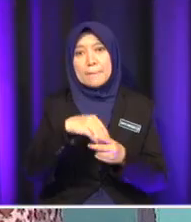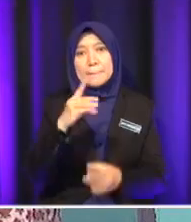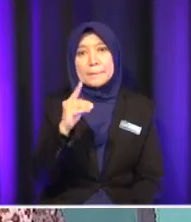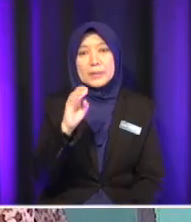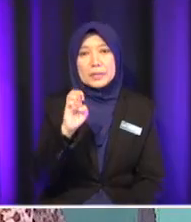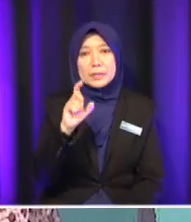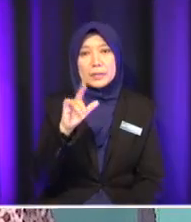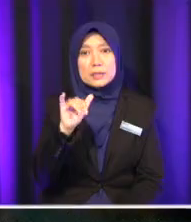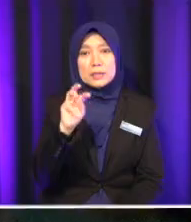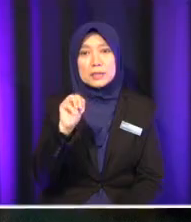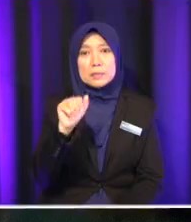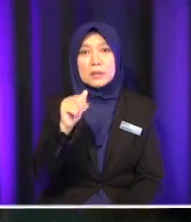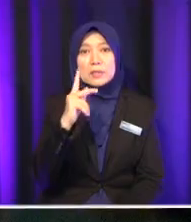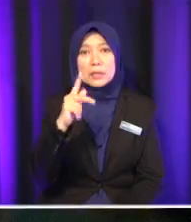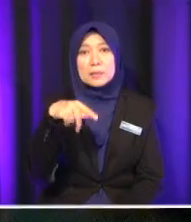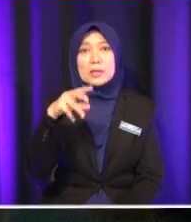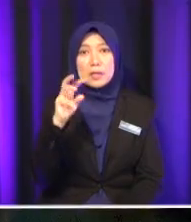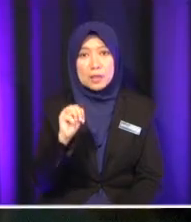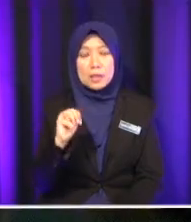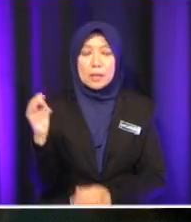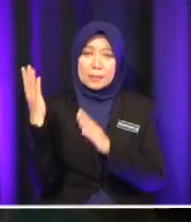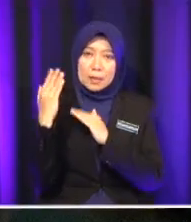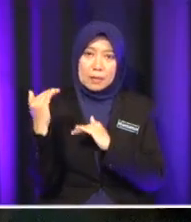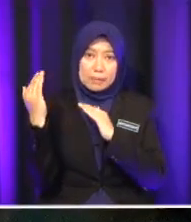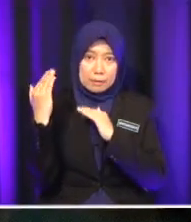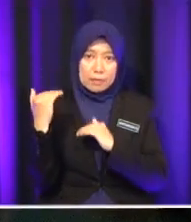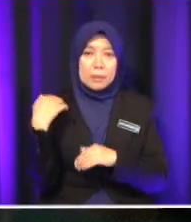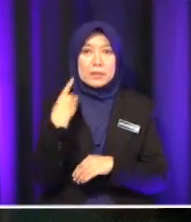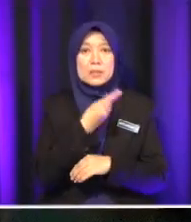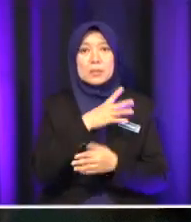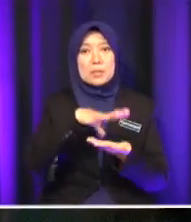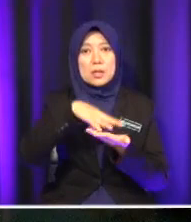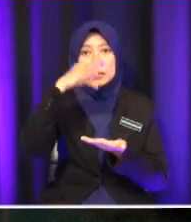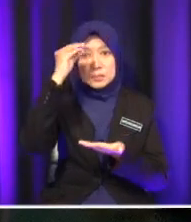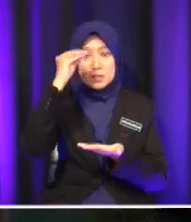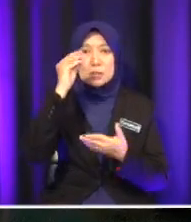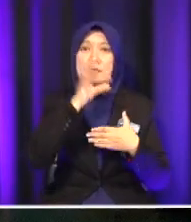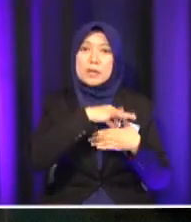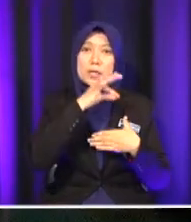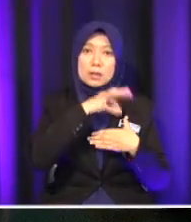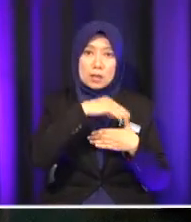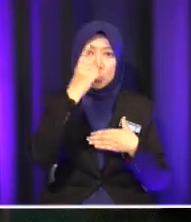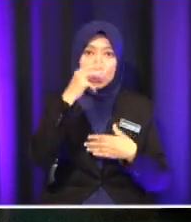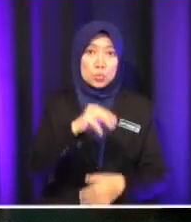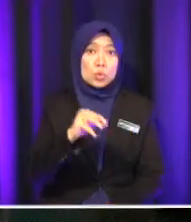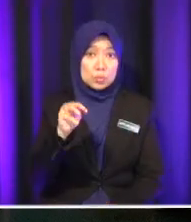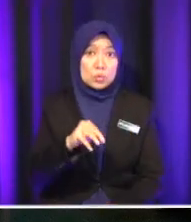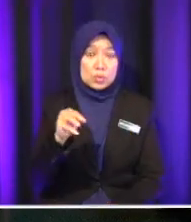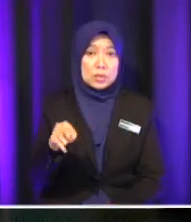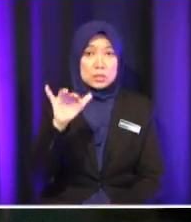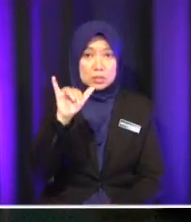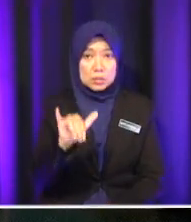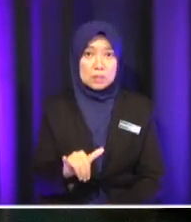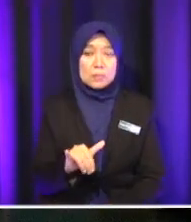KPM apa yang kita pelajari pada hari ini bermanfaat untuk kamu sekali kepada murid-murid yang mengambil mata pelajaran